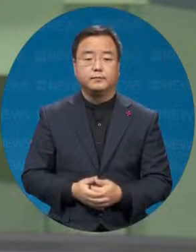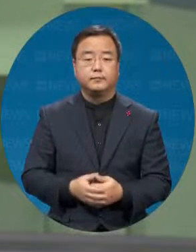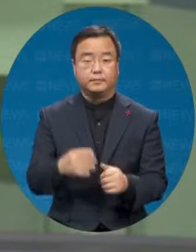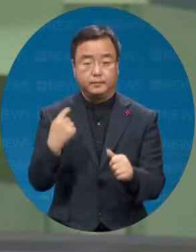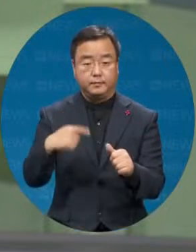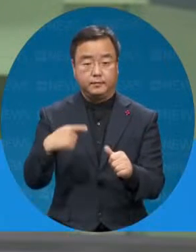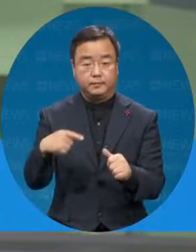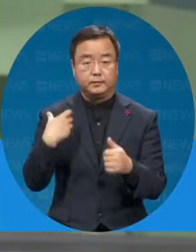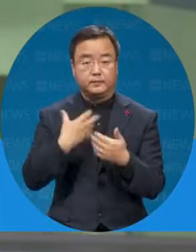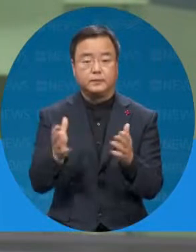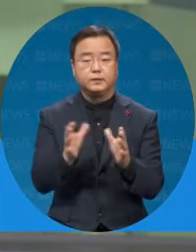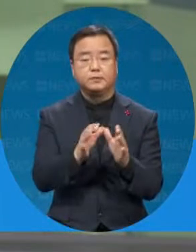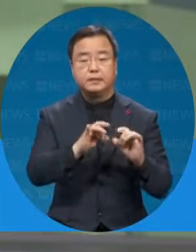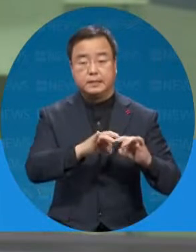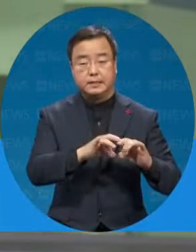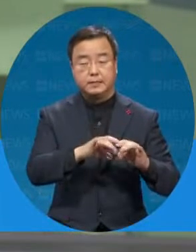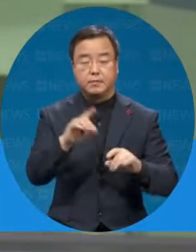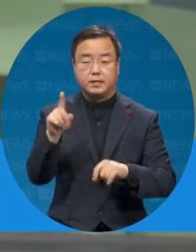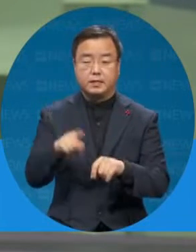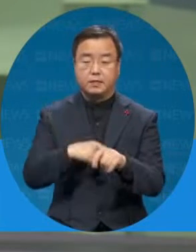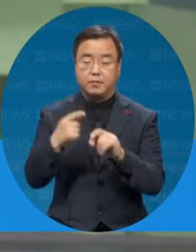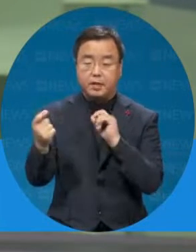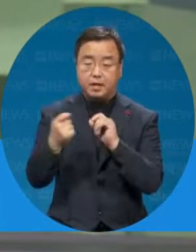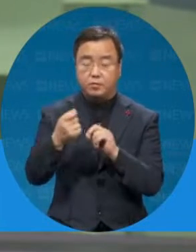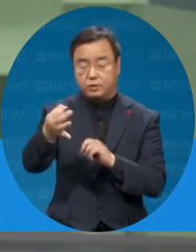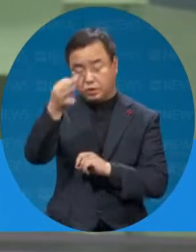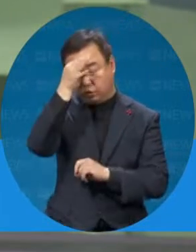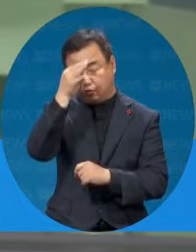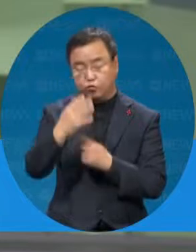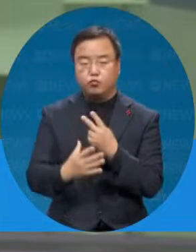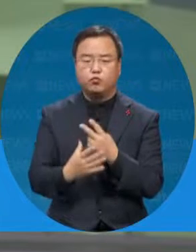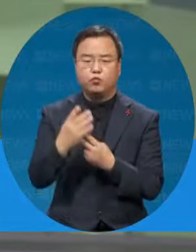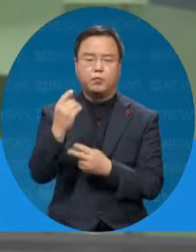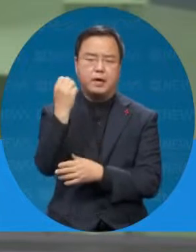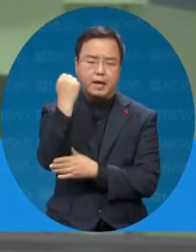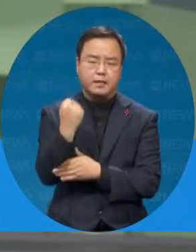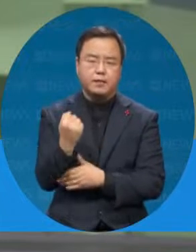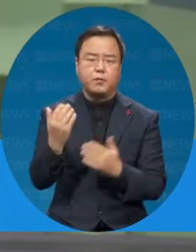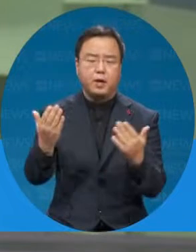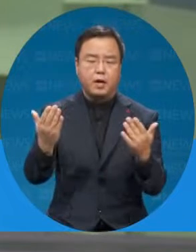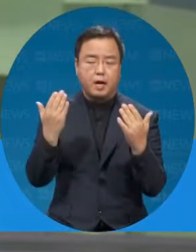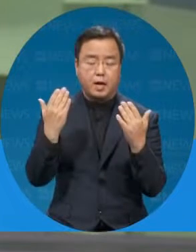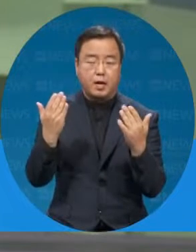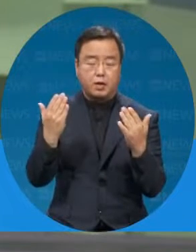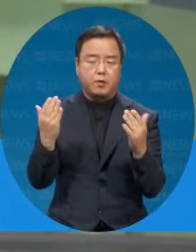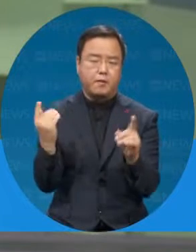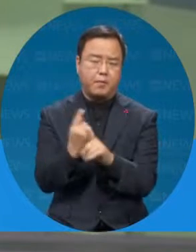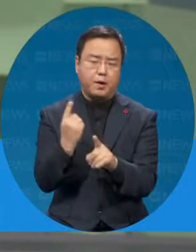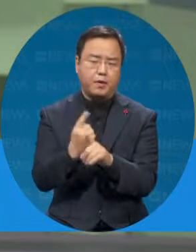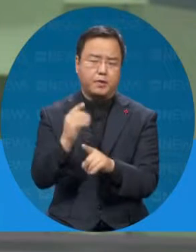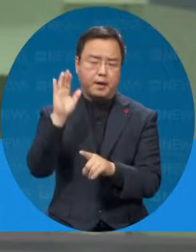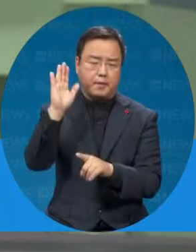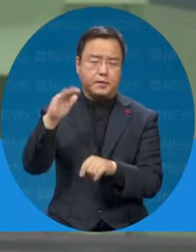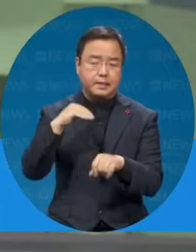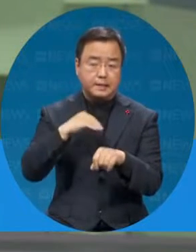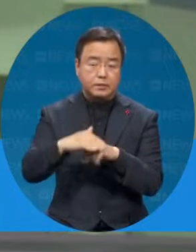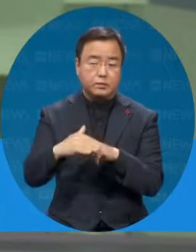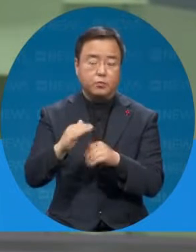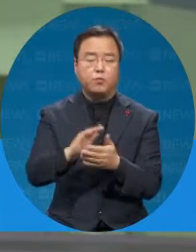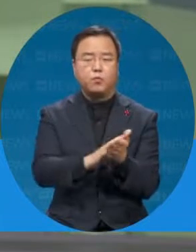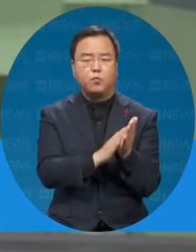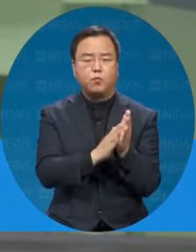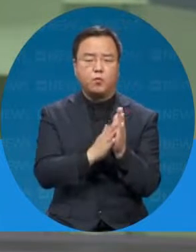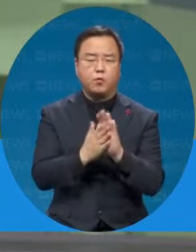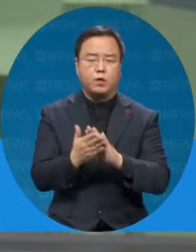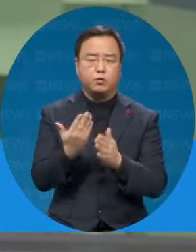교육부가 디지털과 친환경 기술을 융합해 노후 학교를 미래형 학교로 개선하는 사업을 본격 추진합니다.